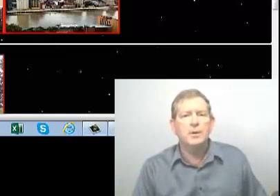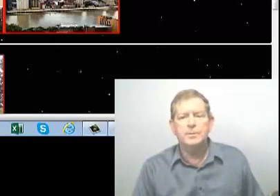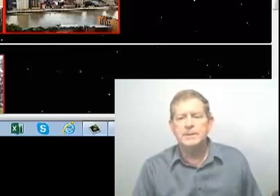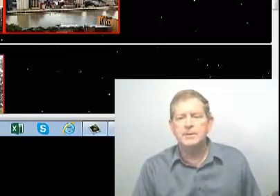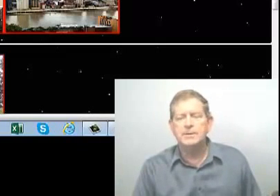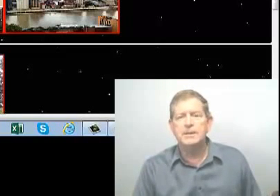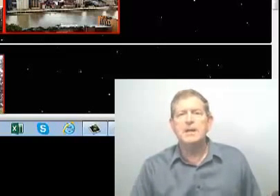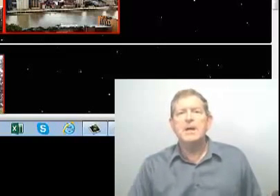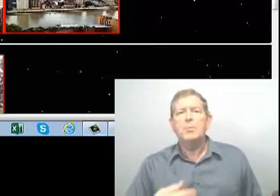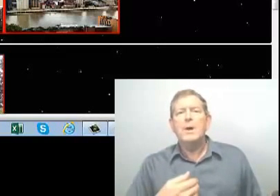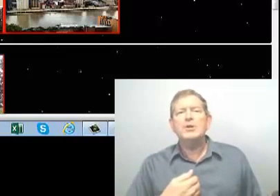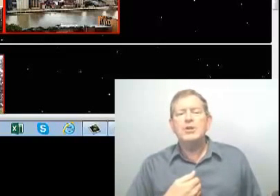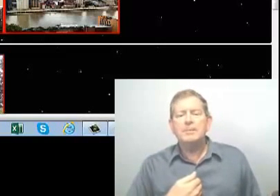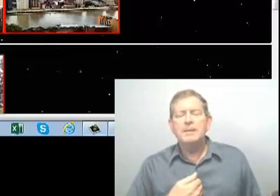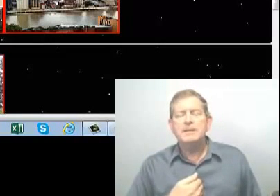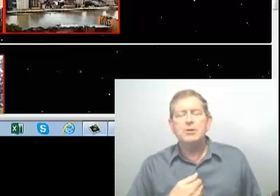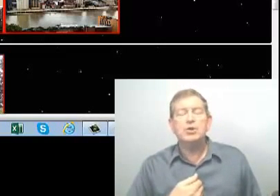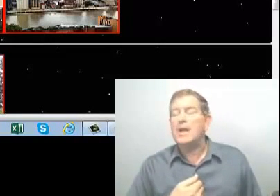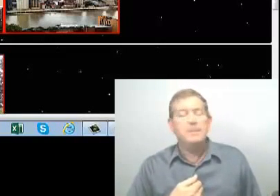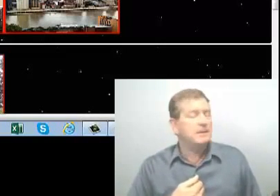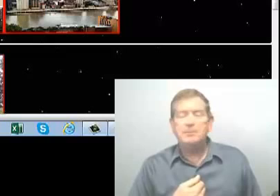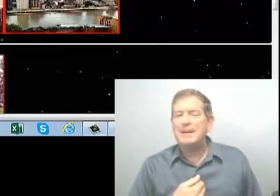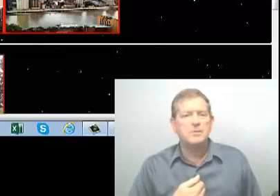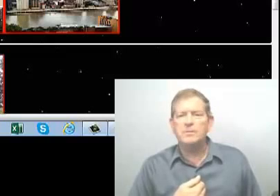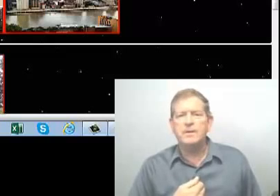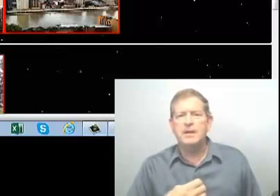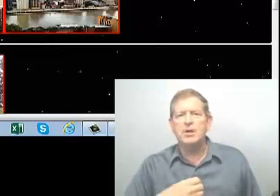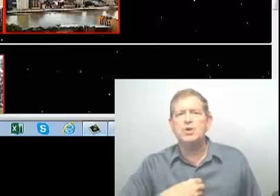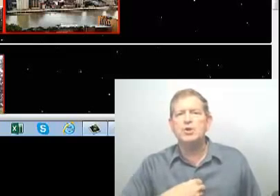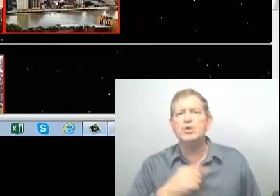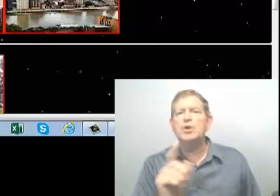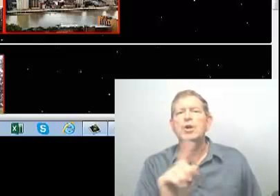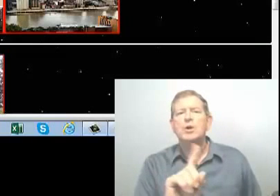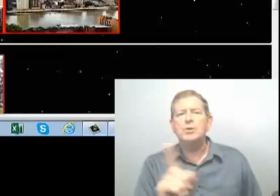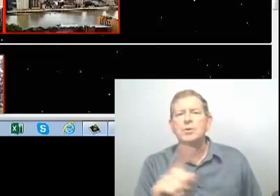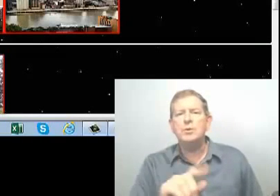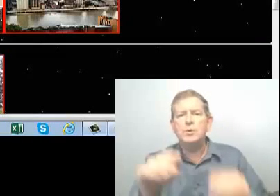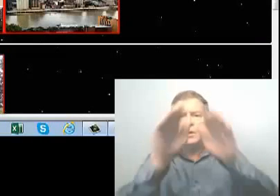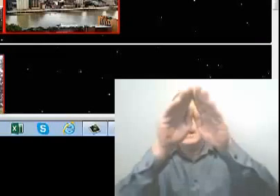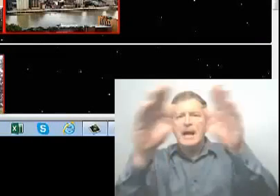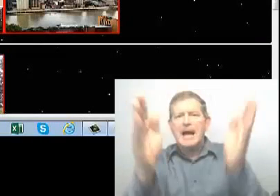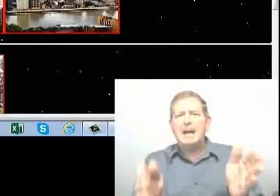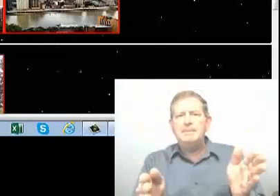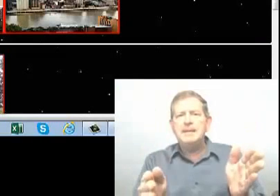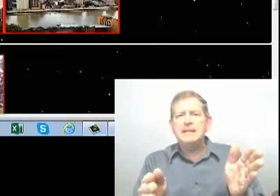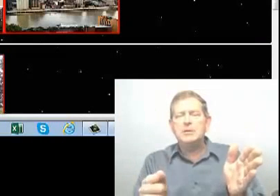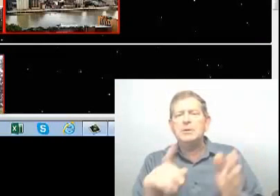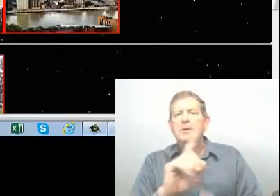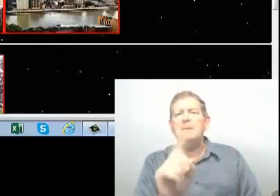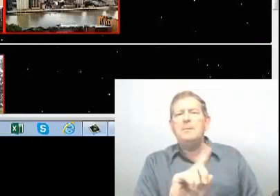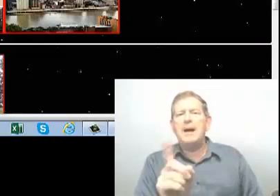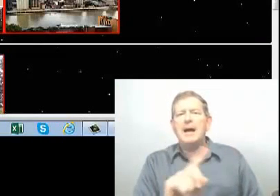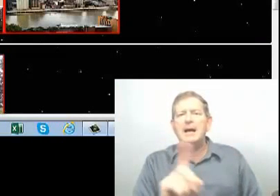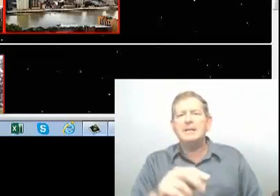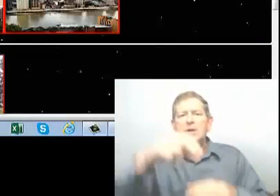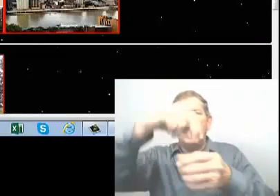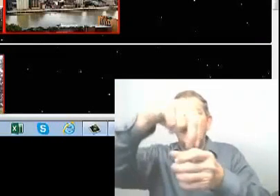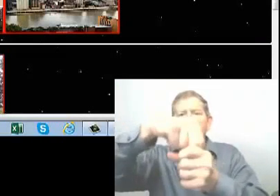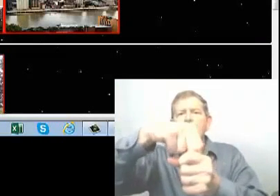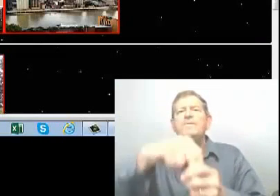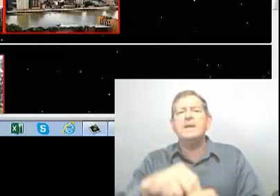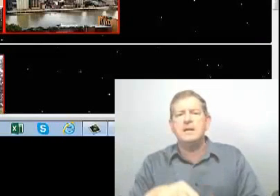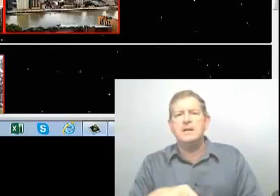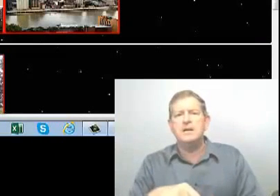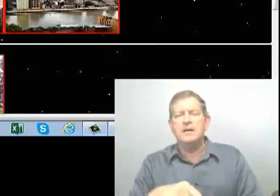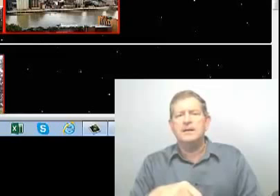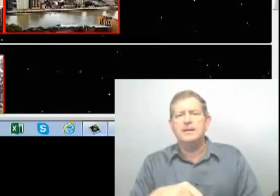une ville, on peut dire aussi. Moi, je n'habite pas en ville. Je ne habite pas